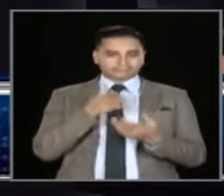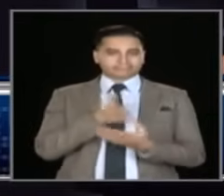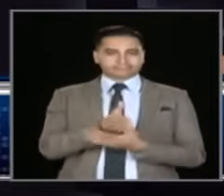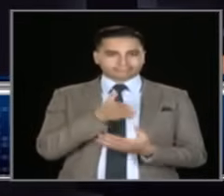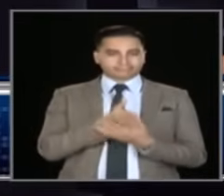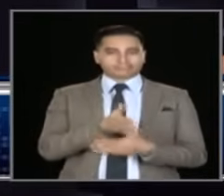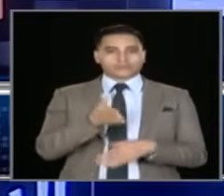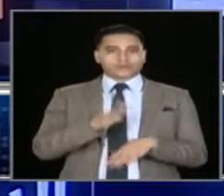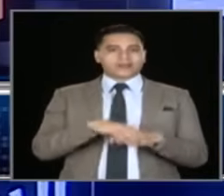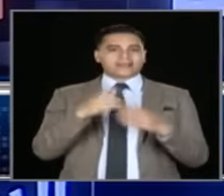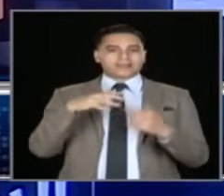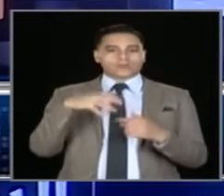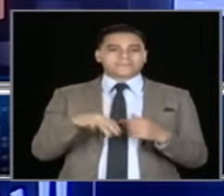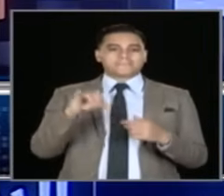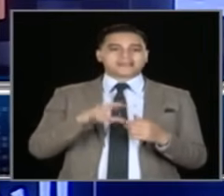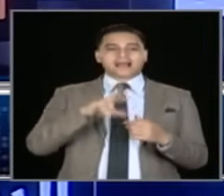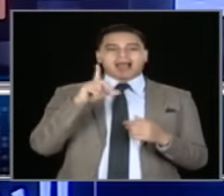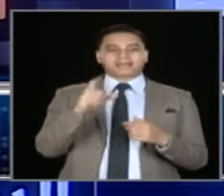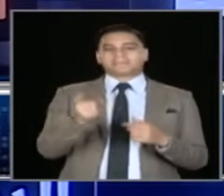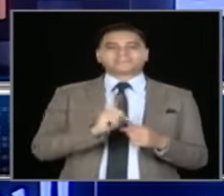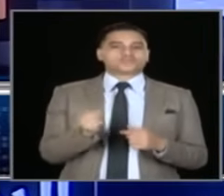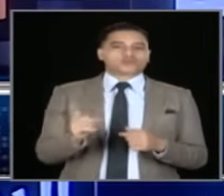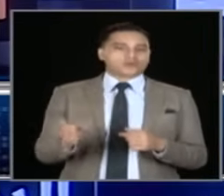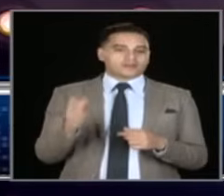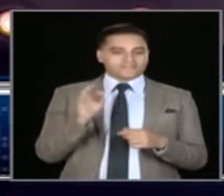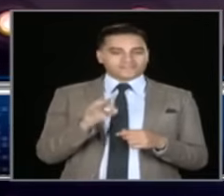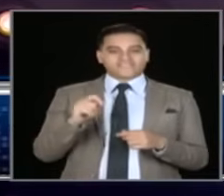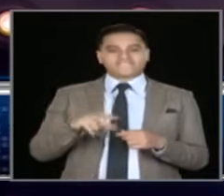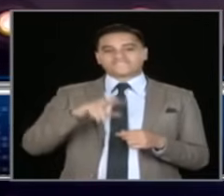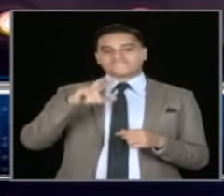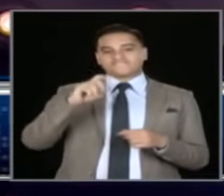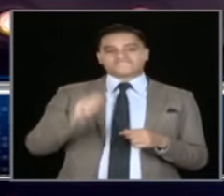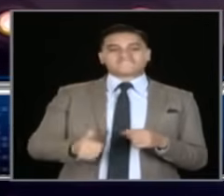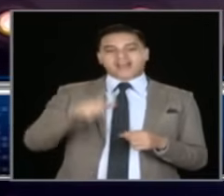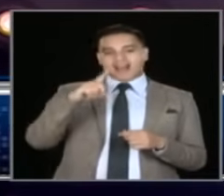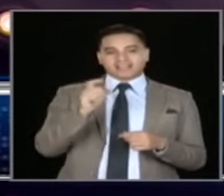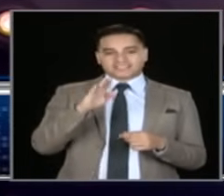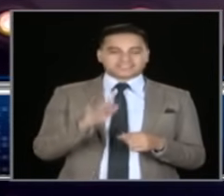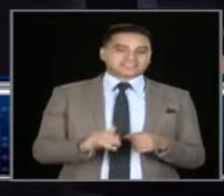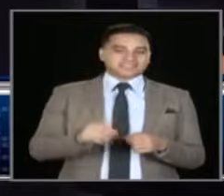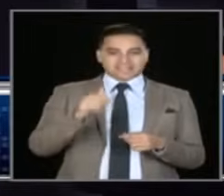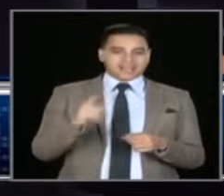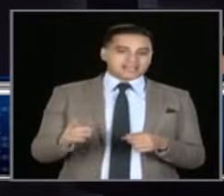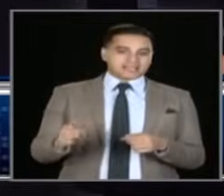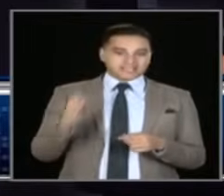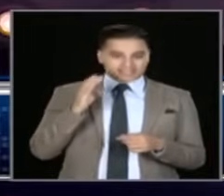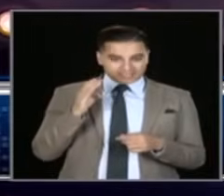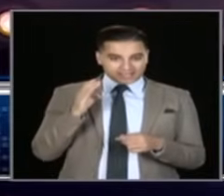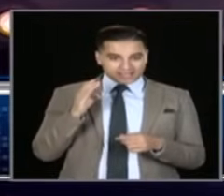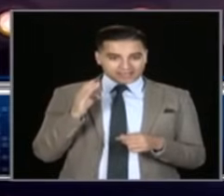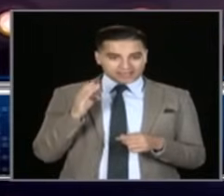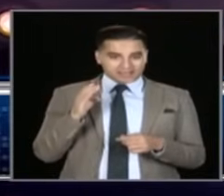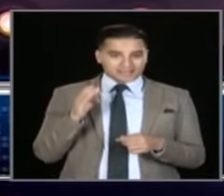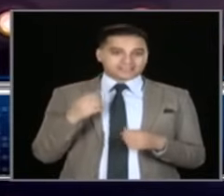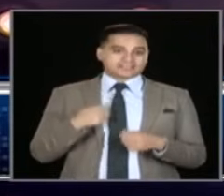ومش في ميلانو. ريحتك. فالنسيا؟ في الجنوب الإيطالي. فالنسيا؟ فالنسيا